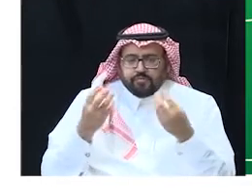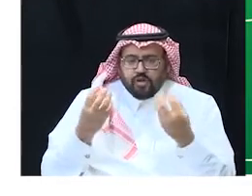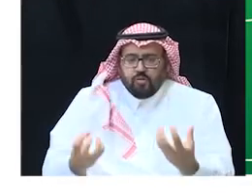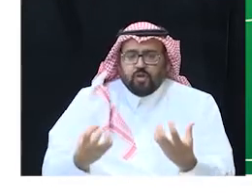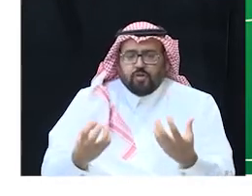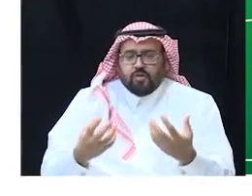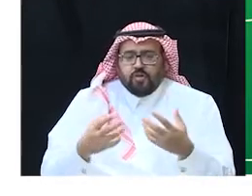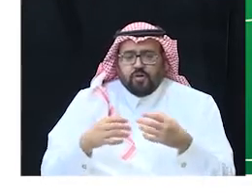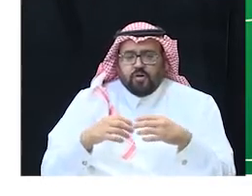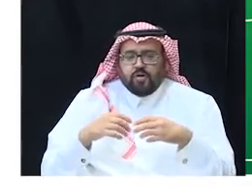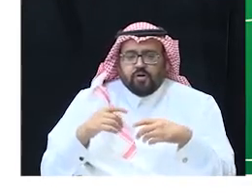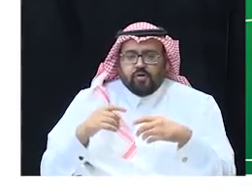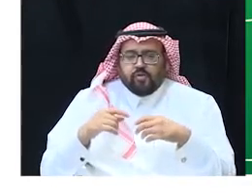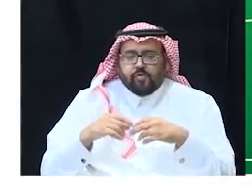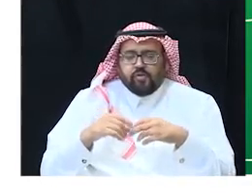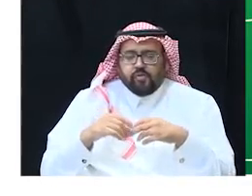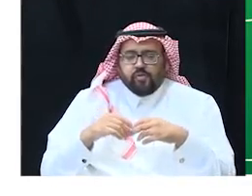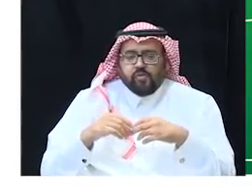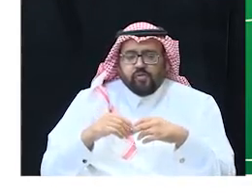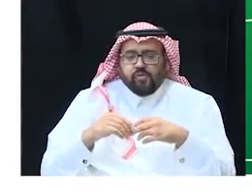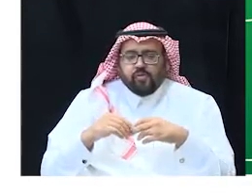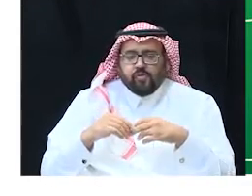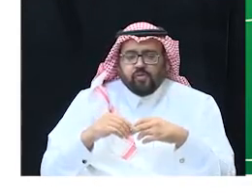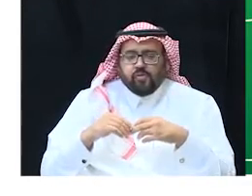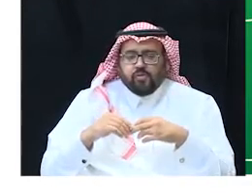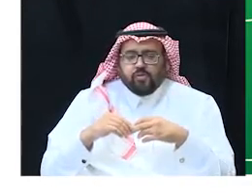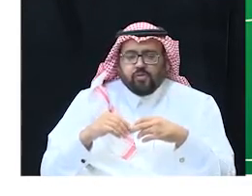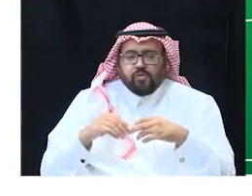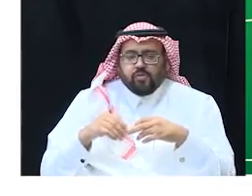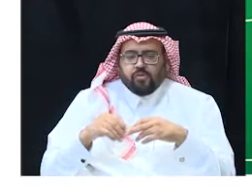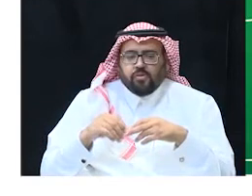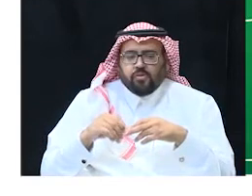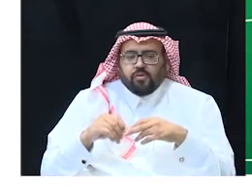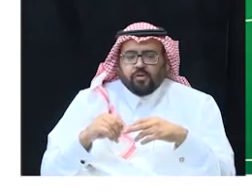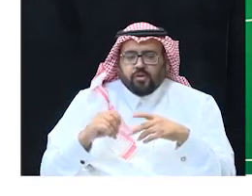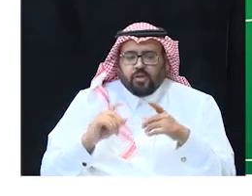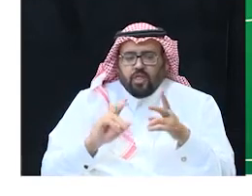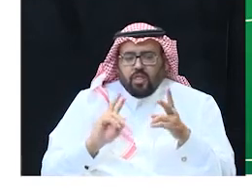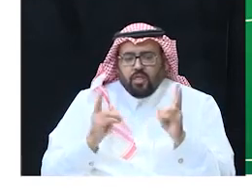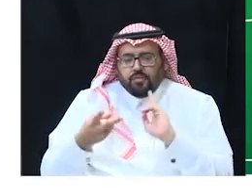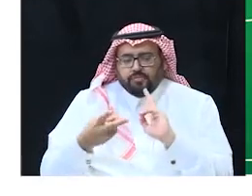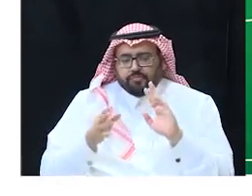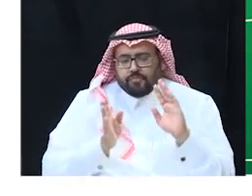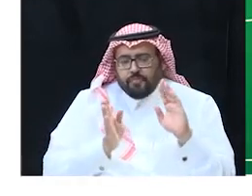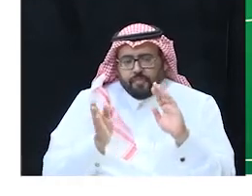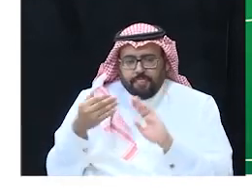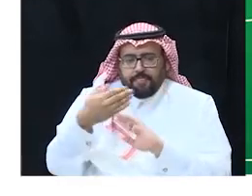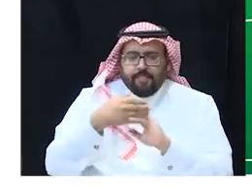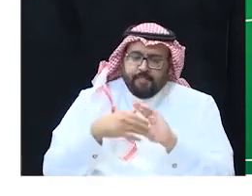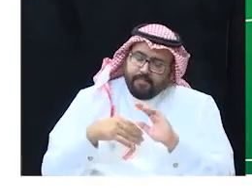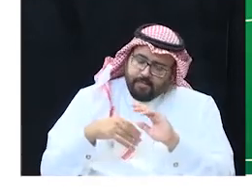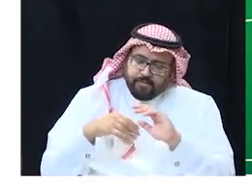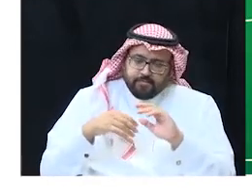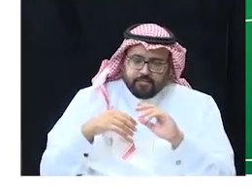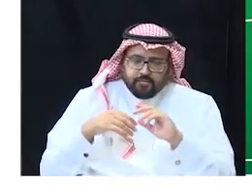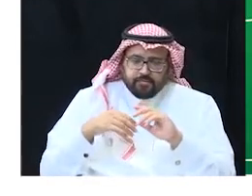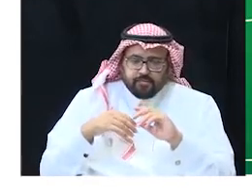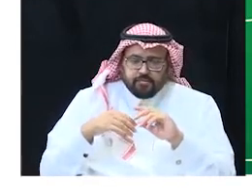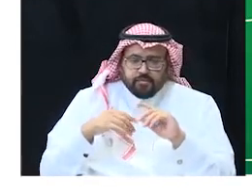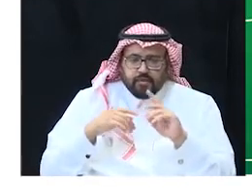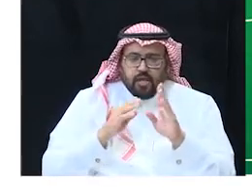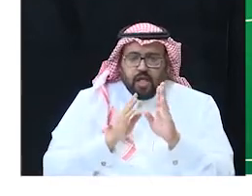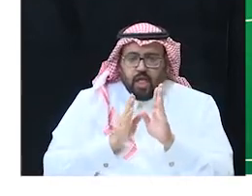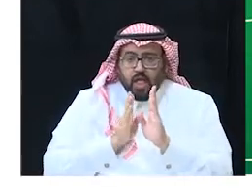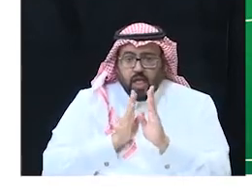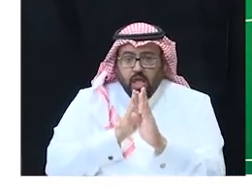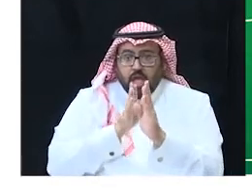الدفع، أو توقف الأجسام المتحركة، أو تغير من اتجاهها. بعض الأحيان في